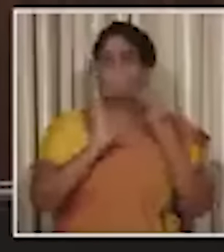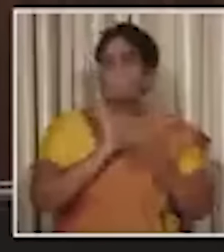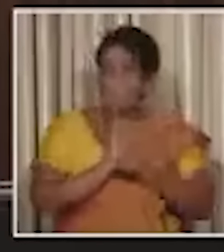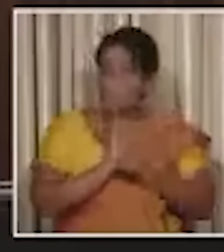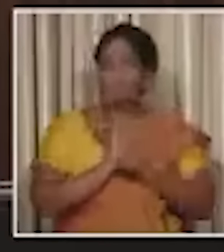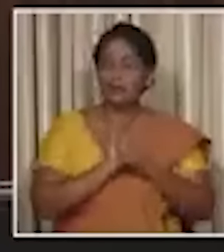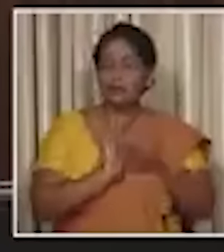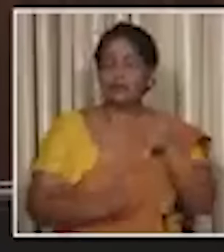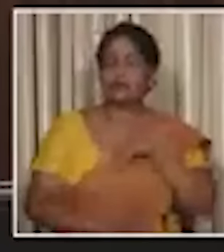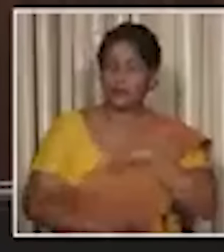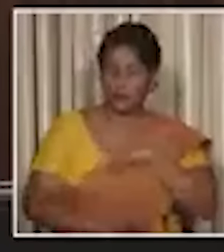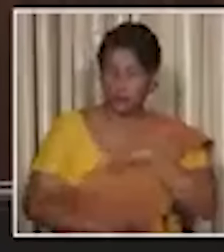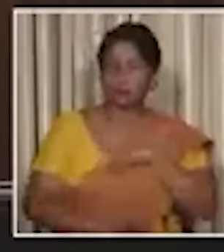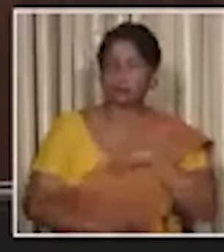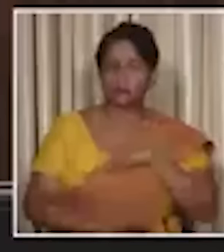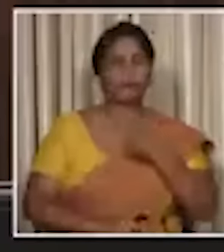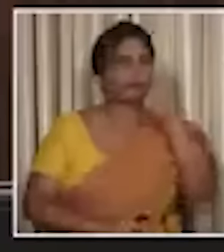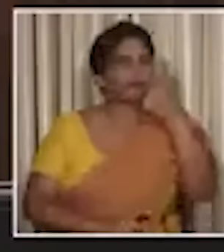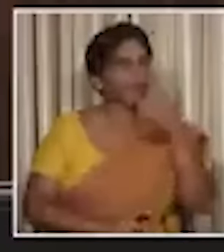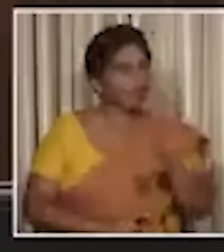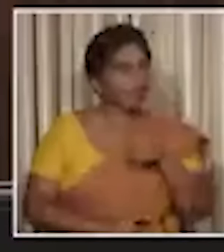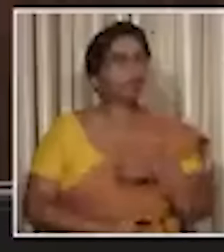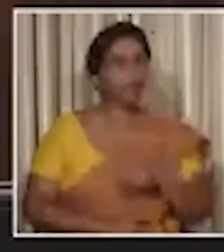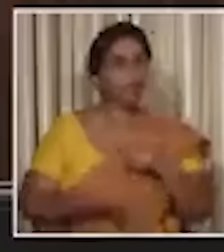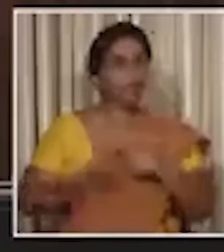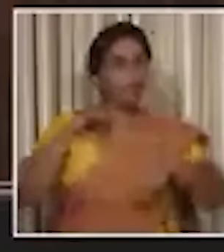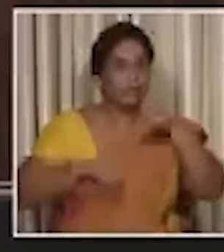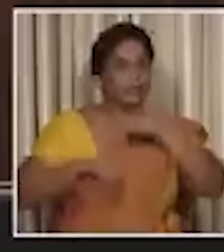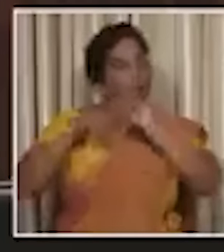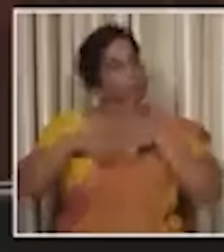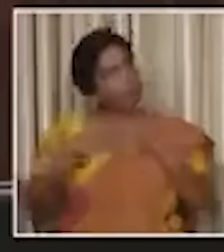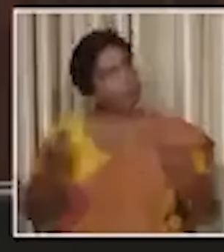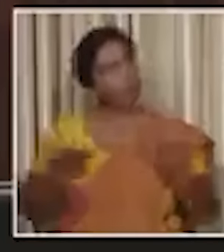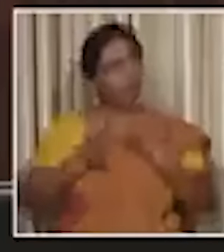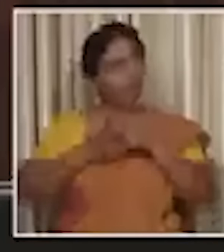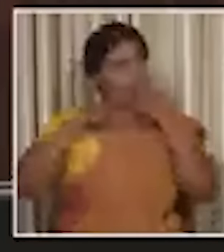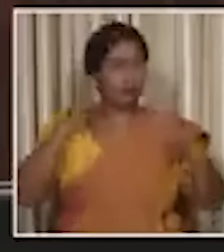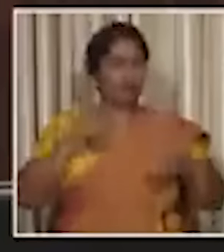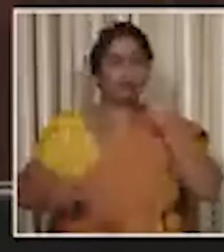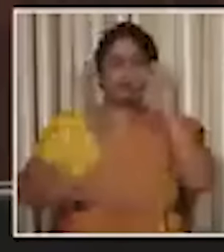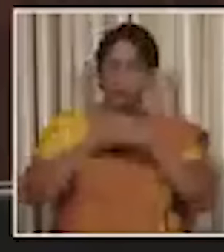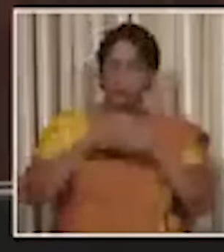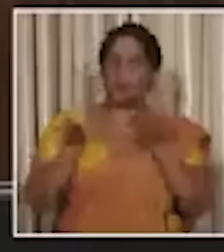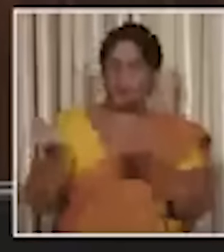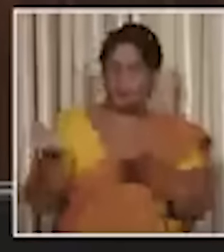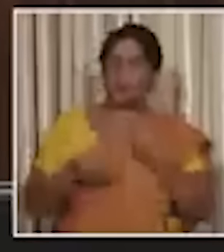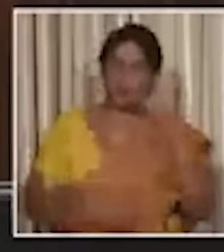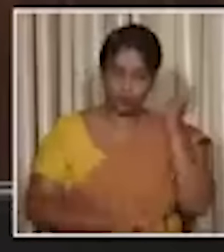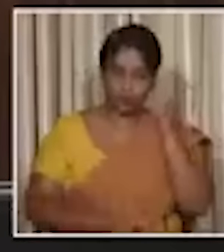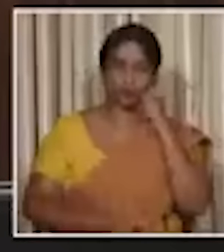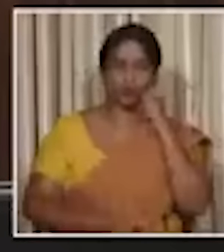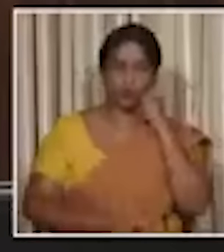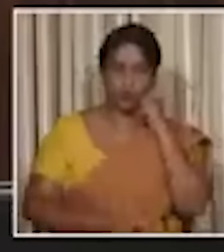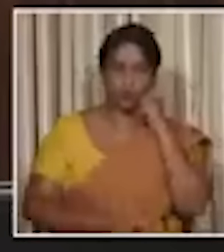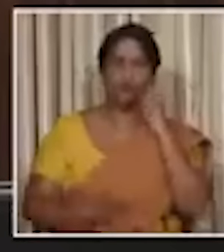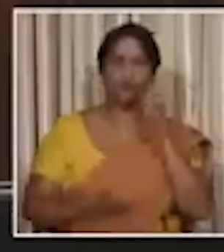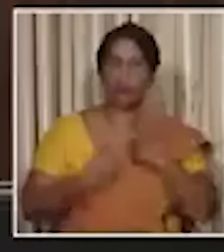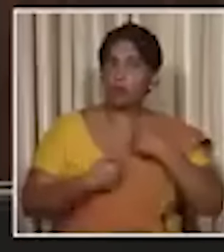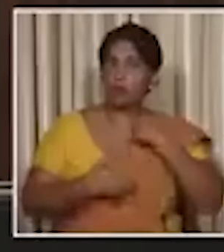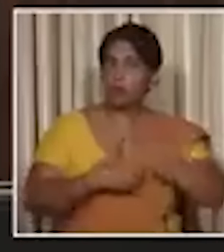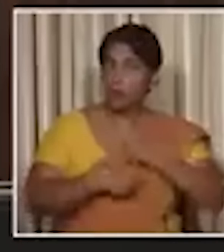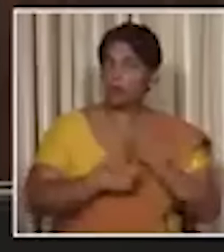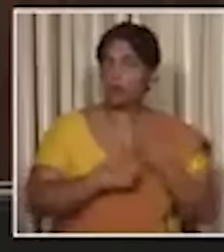ලබනවා. එනිසා අපිට ඡන්දෙ නොදුන් විශාල ජනතාවක් ඒ වගේම ඉන්න බව අපි දන්නවා. අපේ ආණ්ඩුවේ